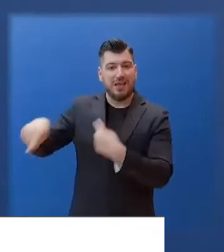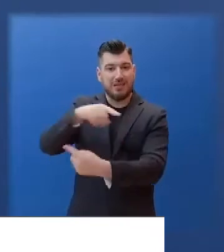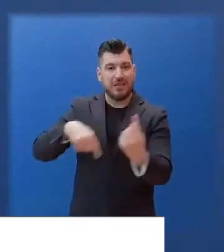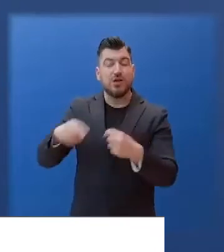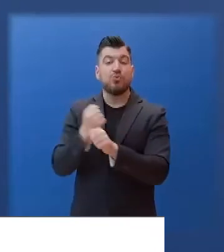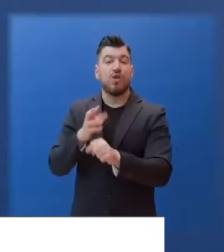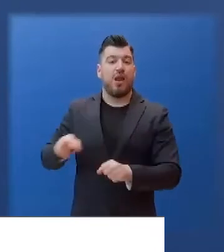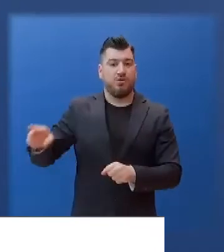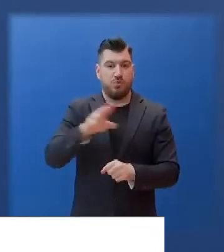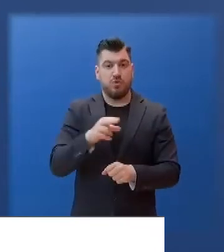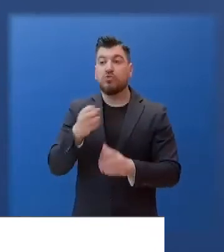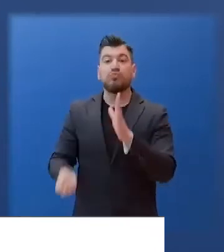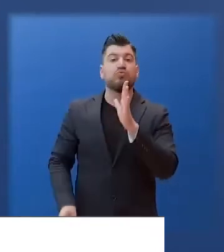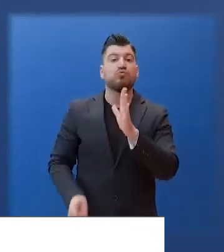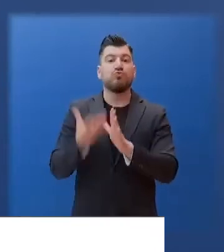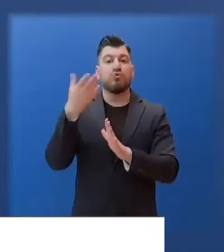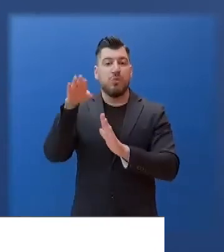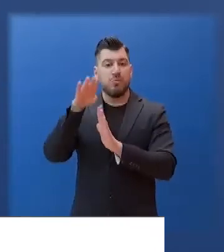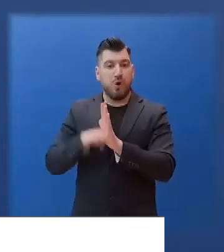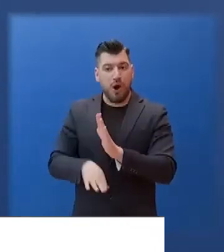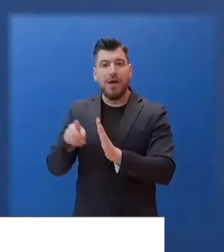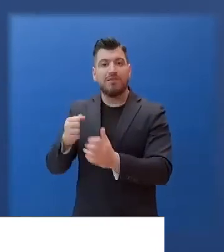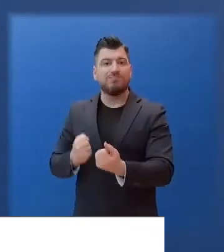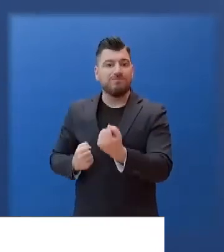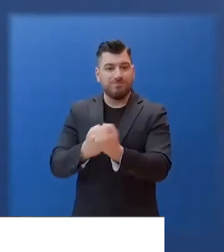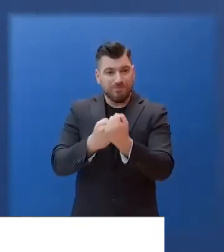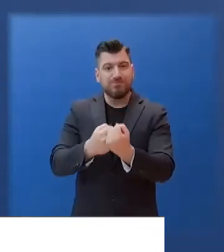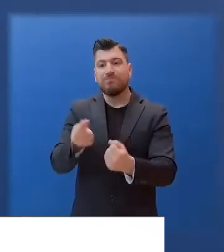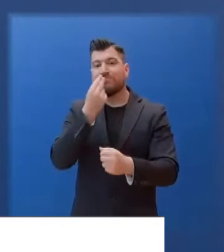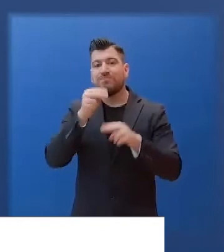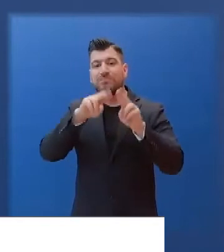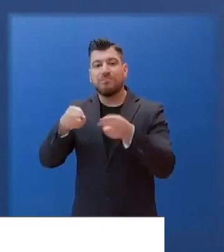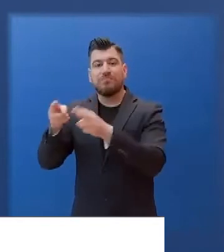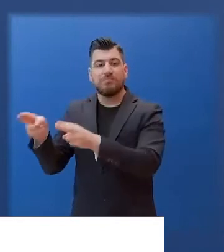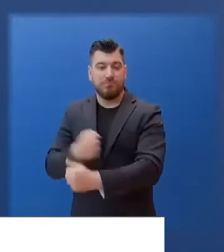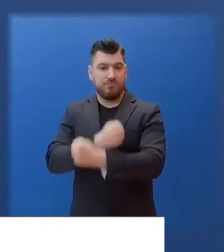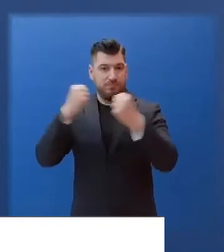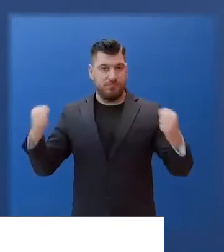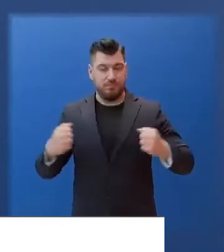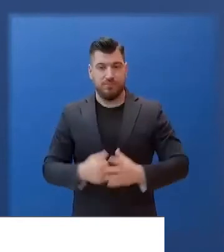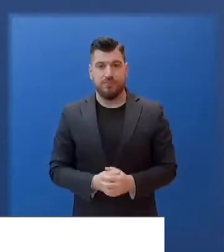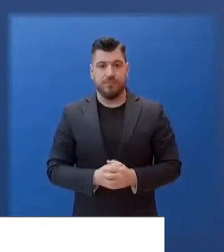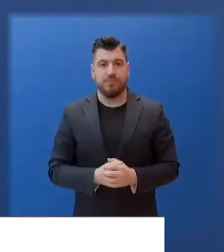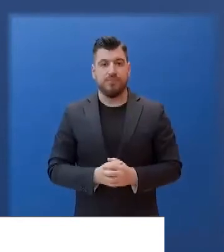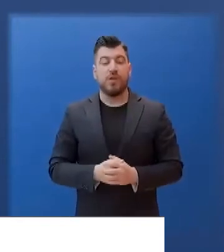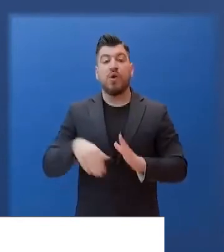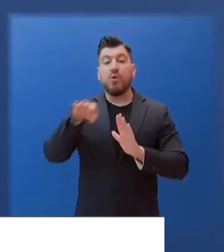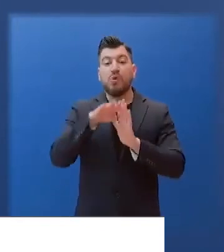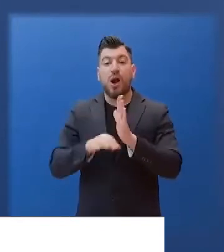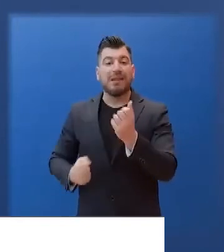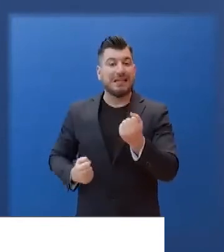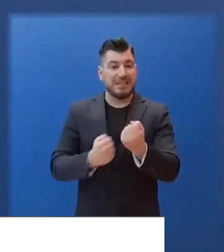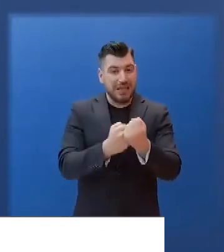νέα δράση για την ενίσχυση των επιχειρήσεων της εστίασης, για την οποία άνοιξε η πλατφόρμα υποβολής αιτήσεων, τα προγράμματα